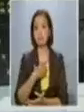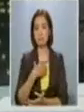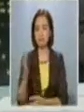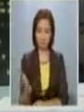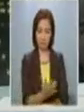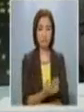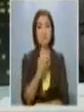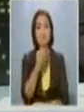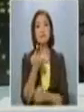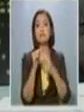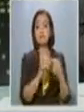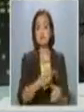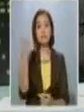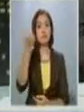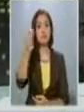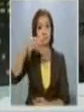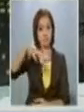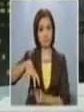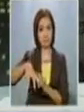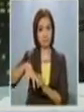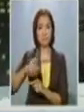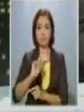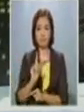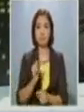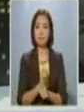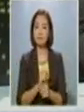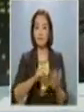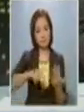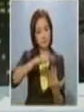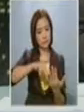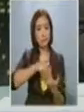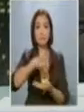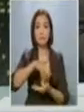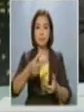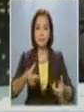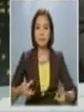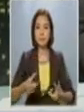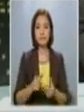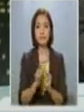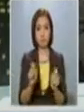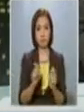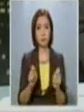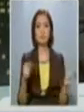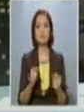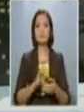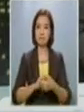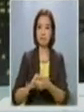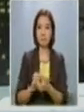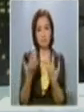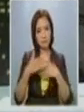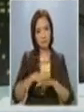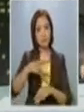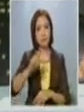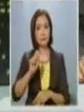ที่รัฐสภาครับมีการประชุมคณะกรรมาธิการยกร่างรัฐธรรมนูญนะครับพิจารณารายงานของคณะอนุกรรมาธิการเรื่องการสร้างความปรองดอง